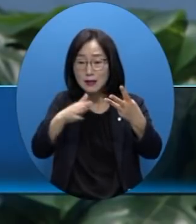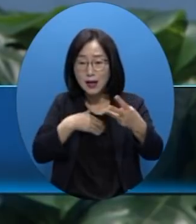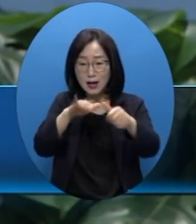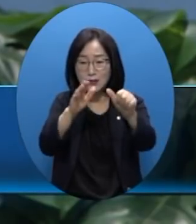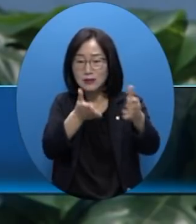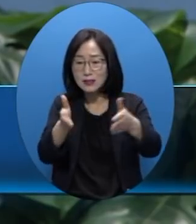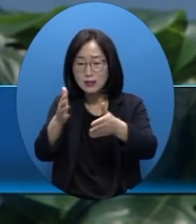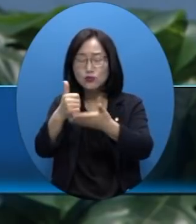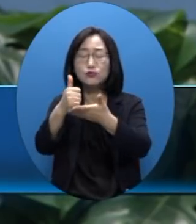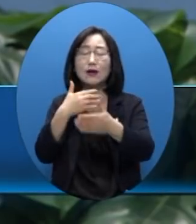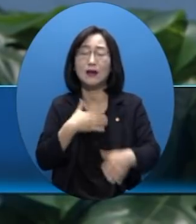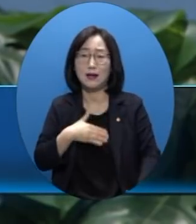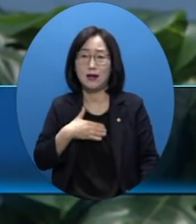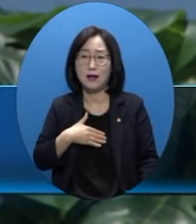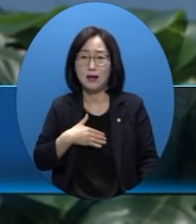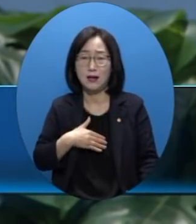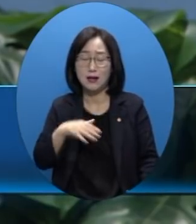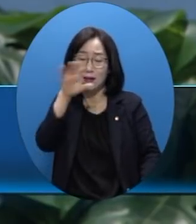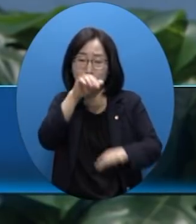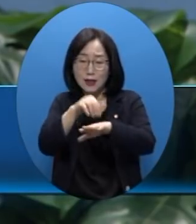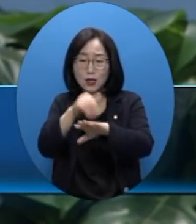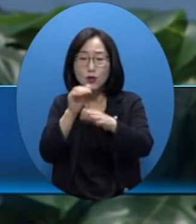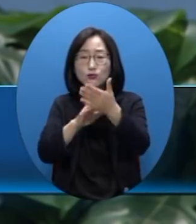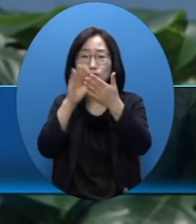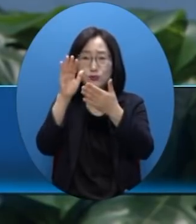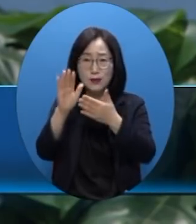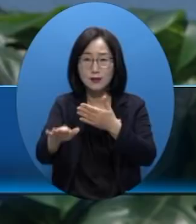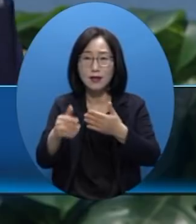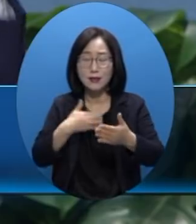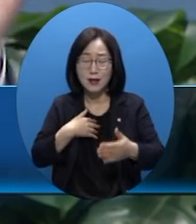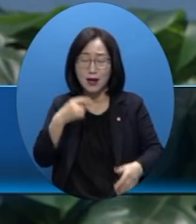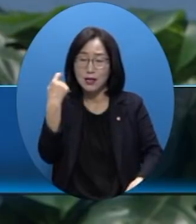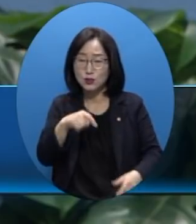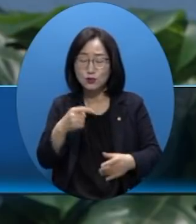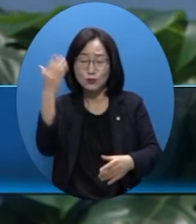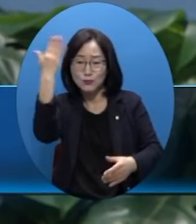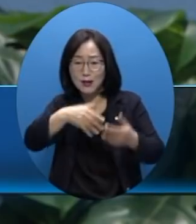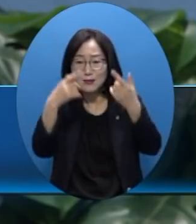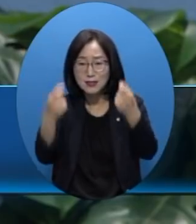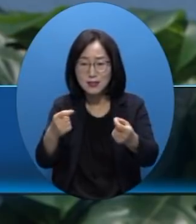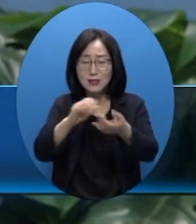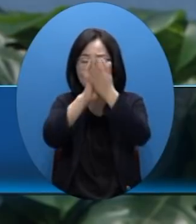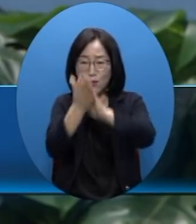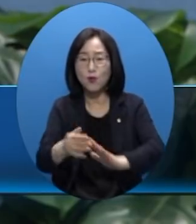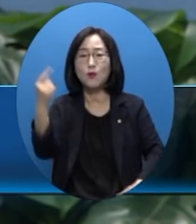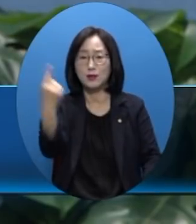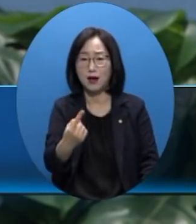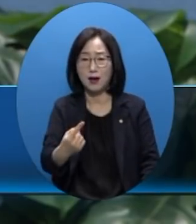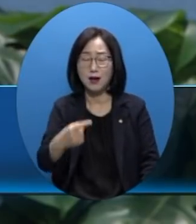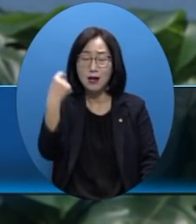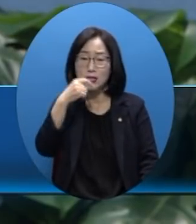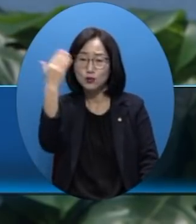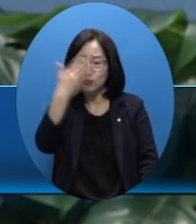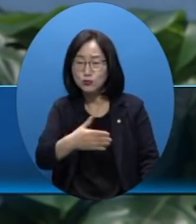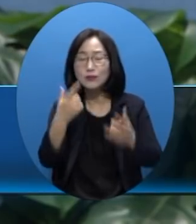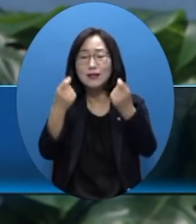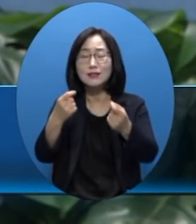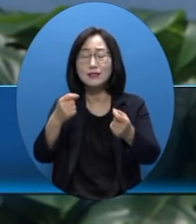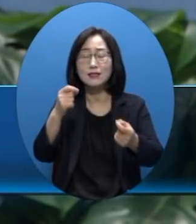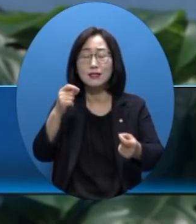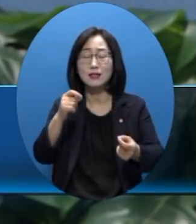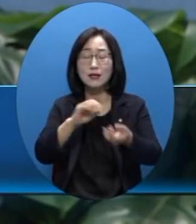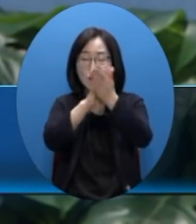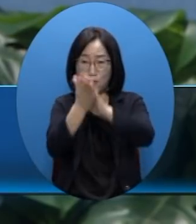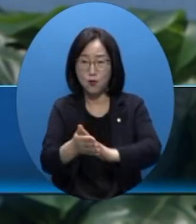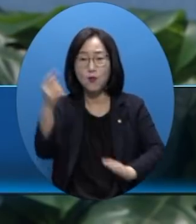아시나니 그가 나를 단련하신 후에는 내가 순금같이 되어 나오리라. 순금같이 되어